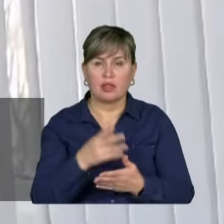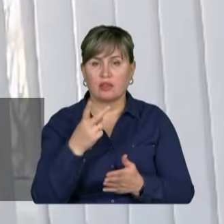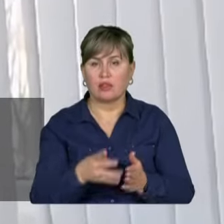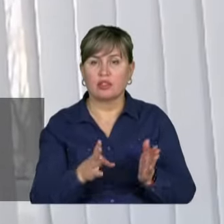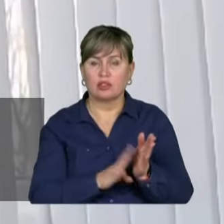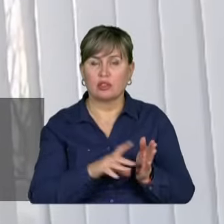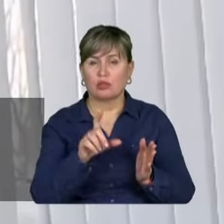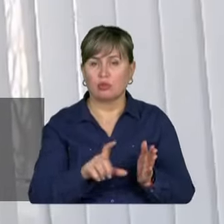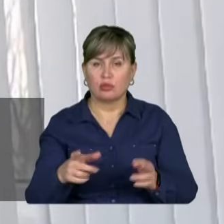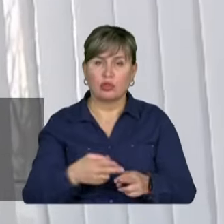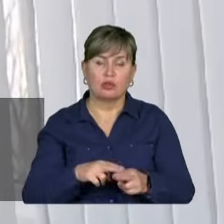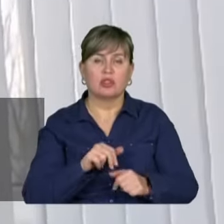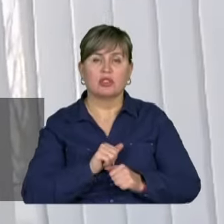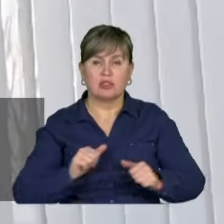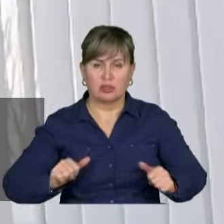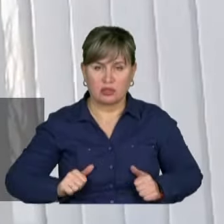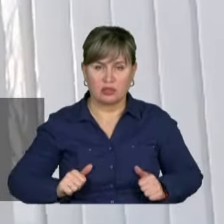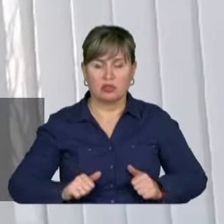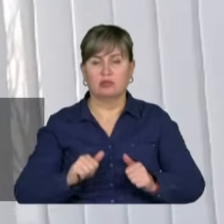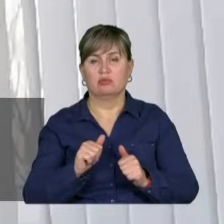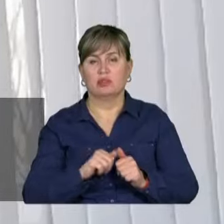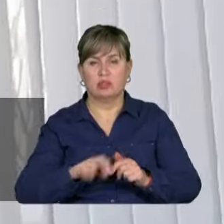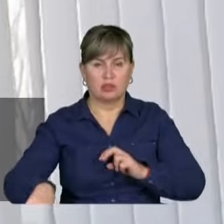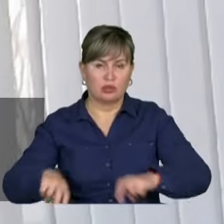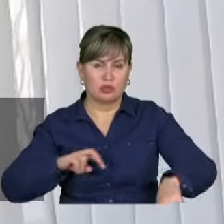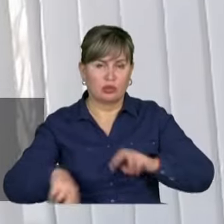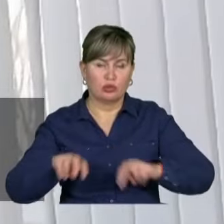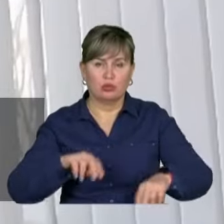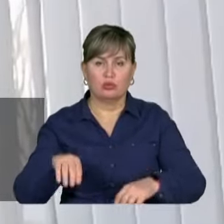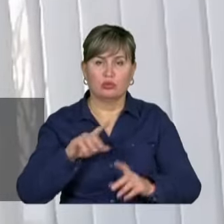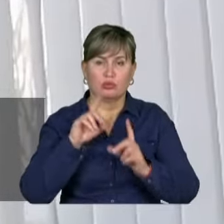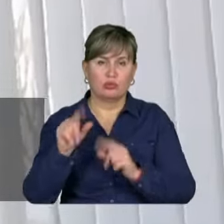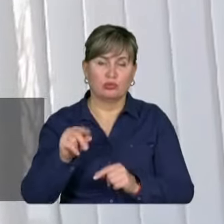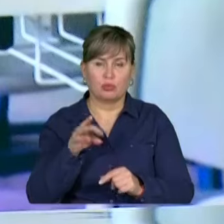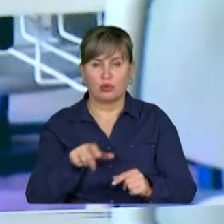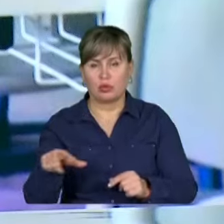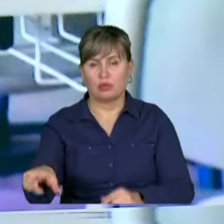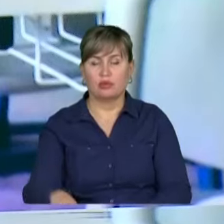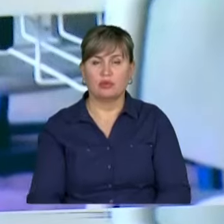29 пассажиров, которые самостоятельно на попутном транспорте отправились по маршрутам.